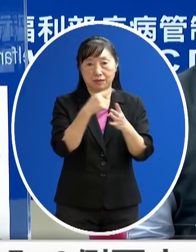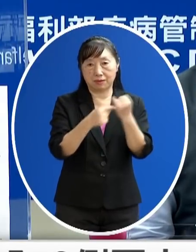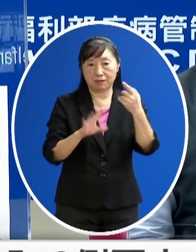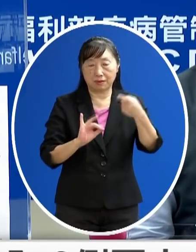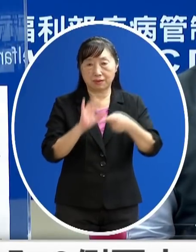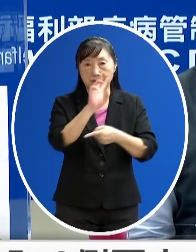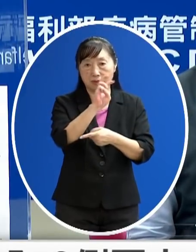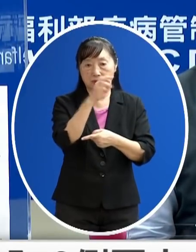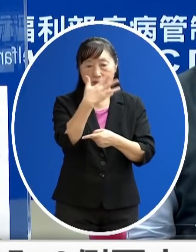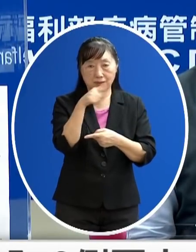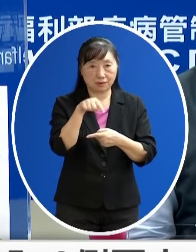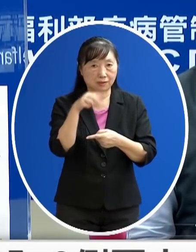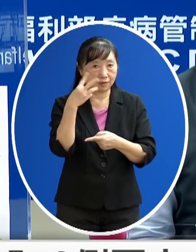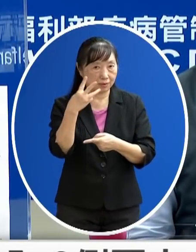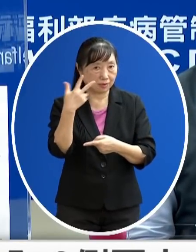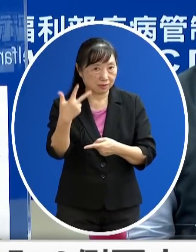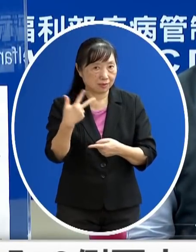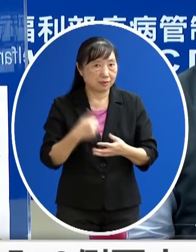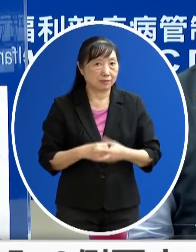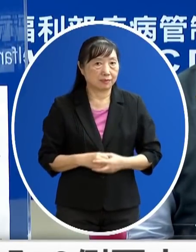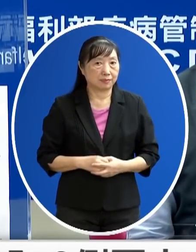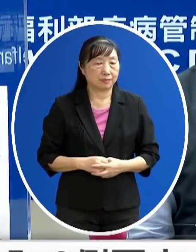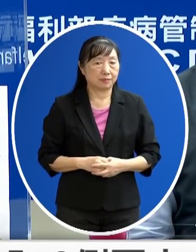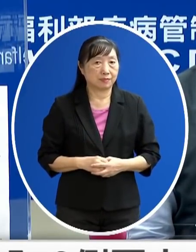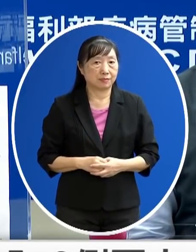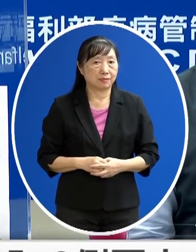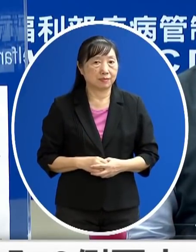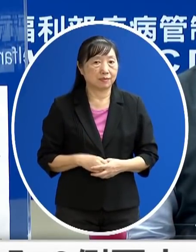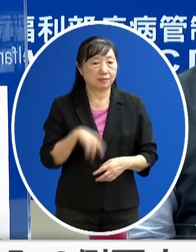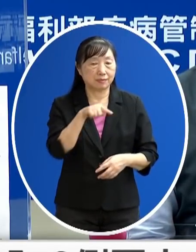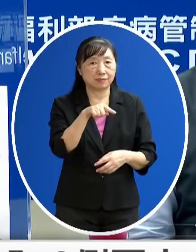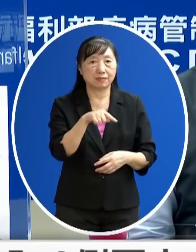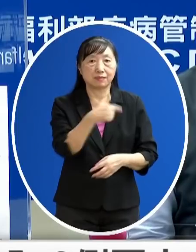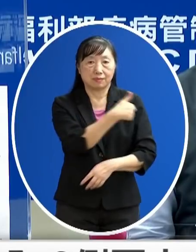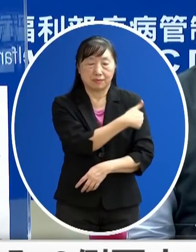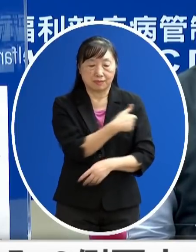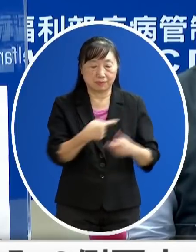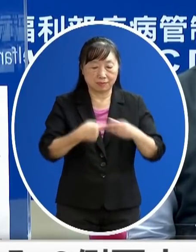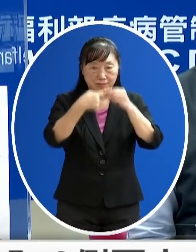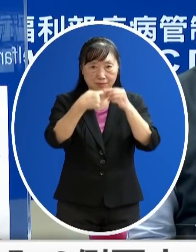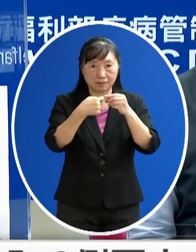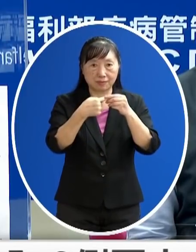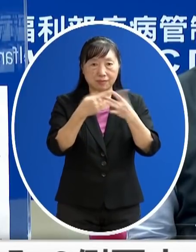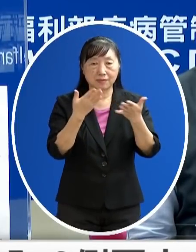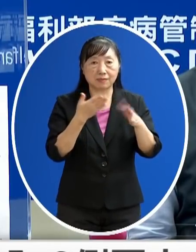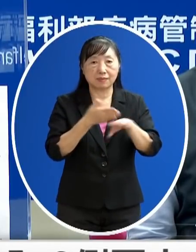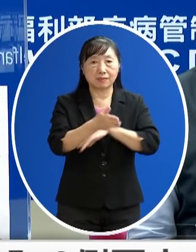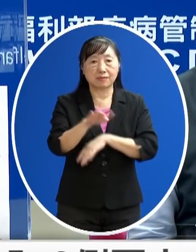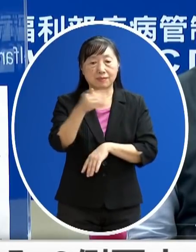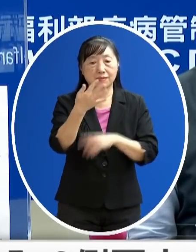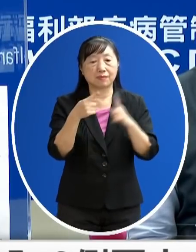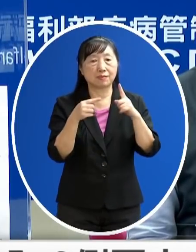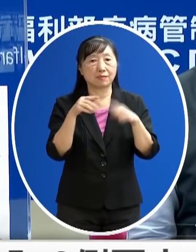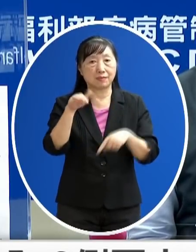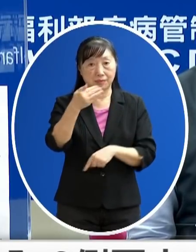率到38.37，38岁打第一剂的已经超过